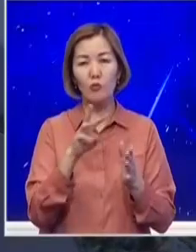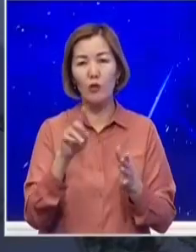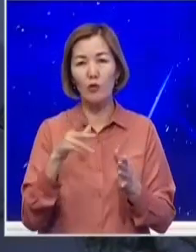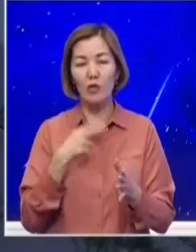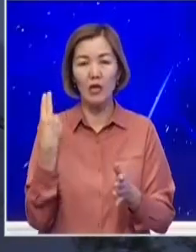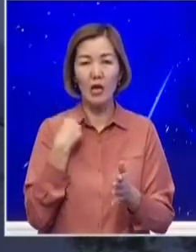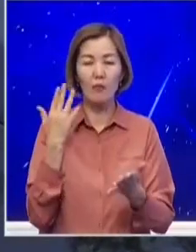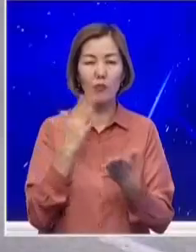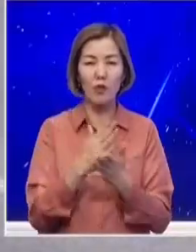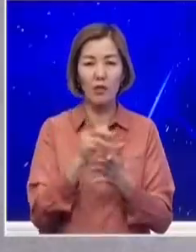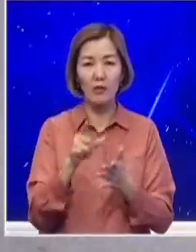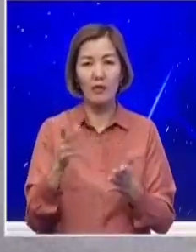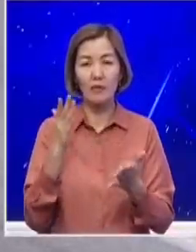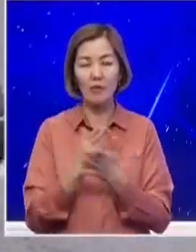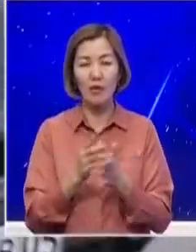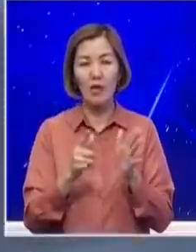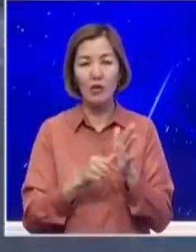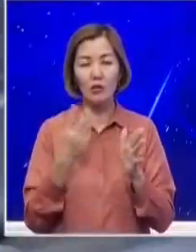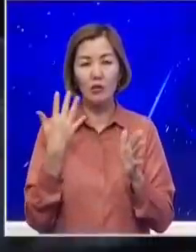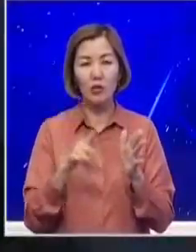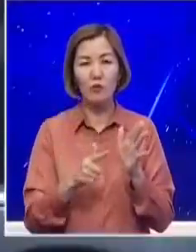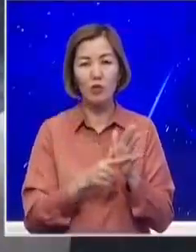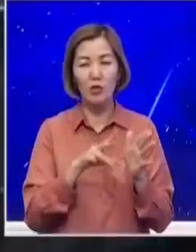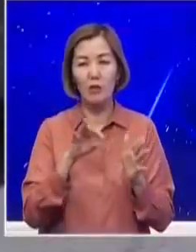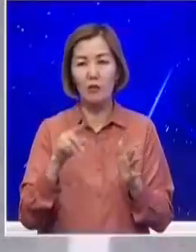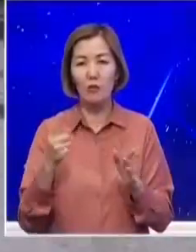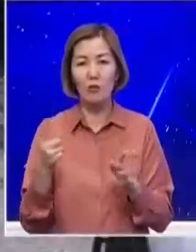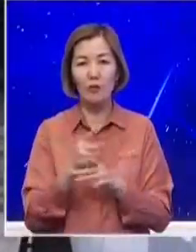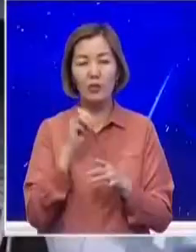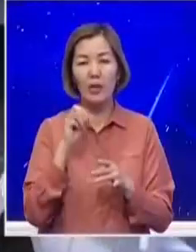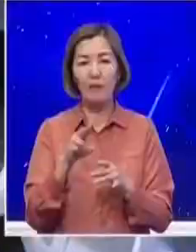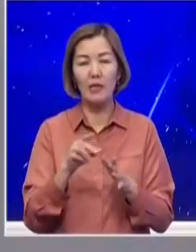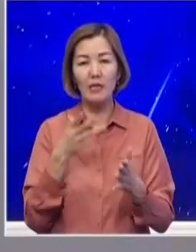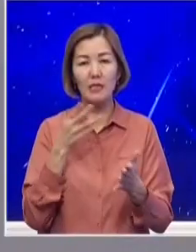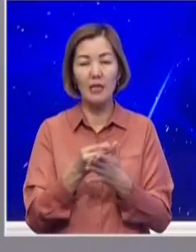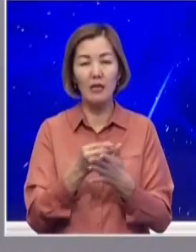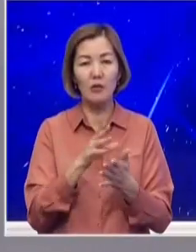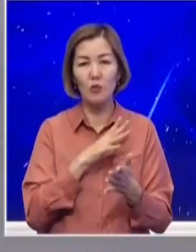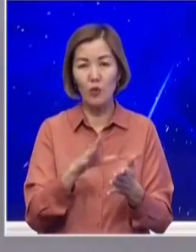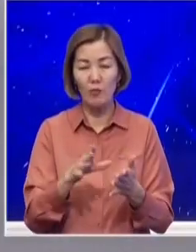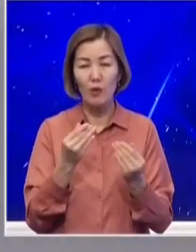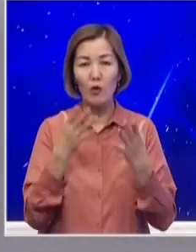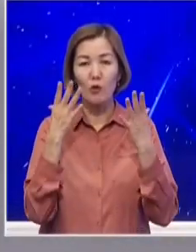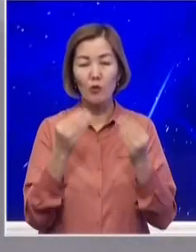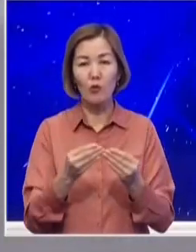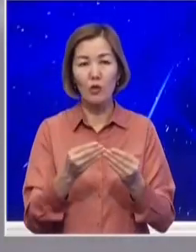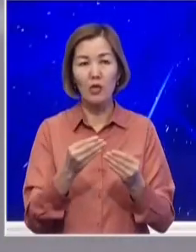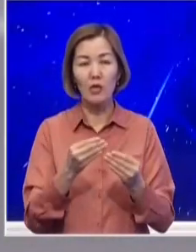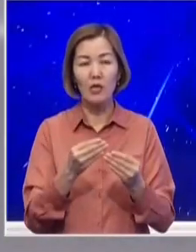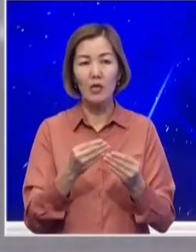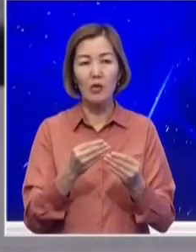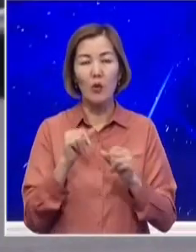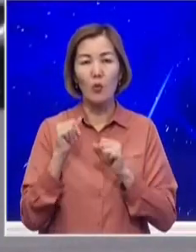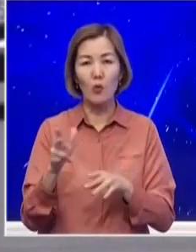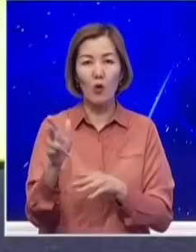айыппұл арқалағандар бар. Оның 757 миллионы 1 сәуірден бері салығын төлемегендер. Бүгінде анықтау оңайға соғыпты. Қорғау